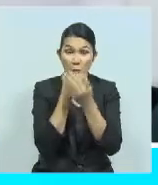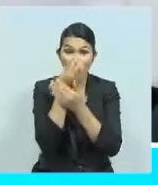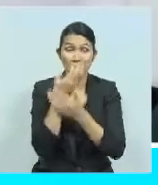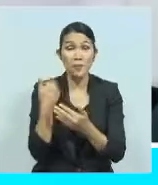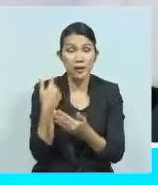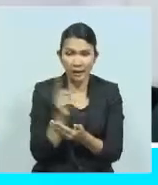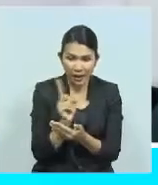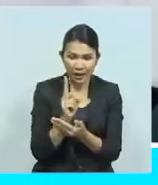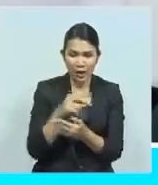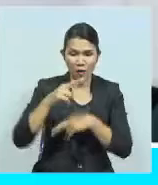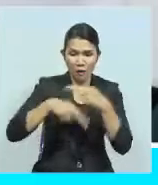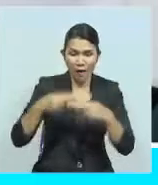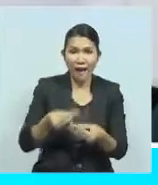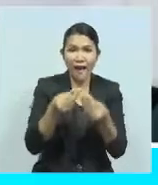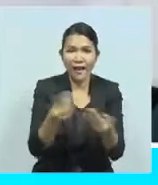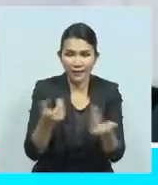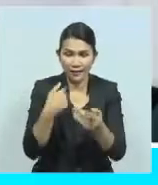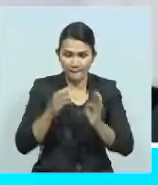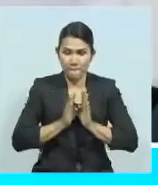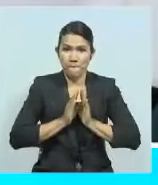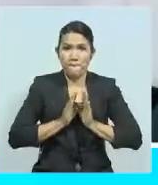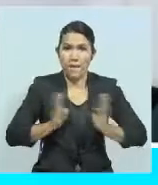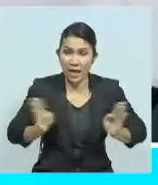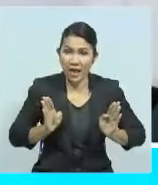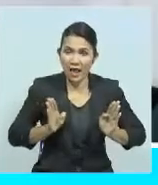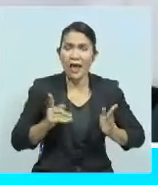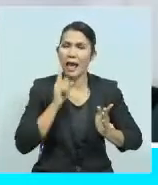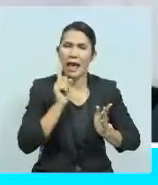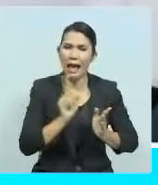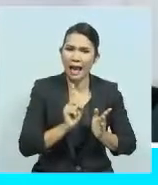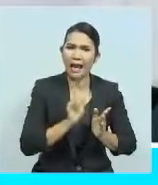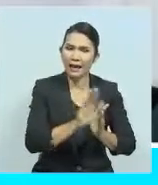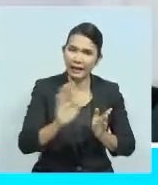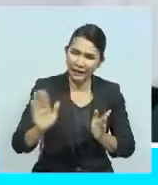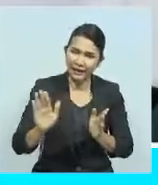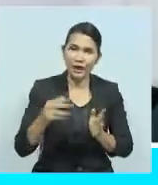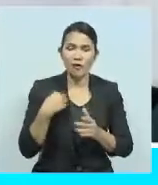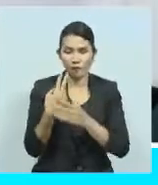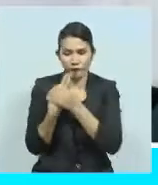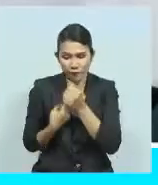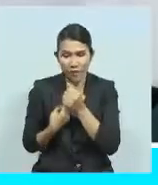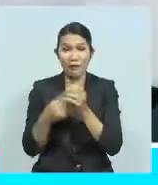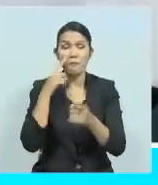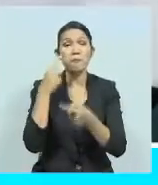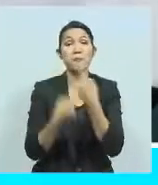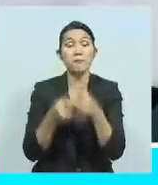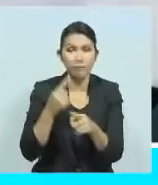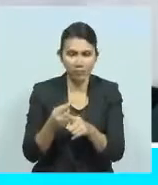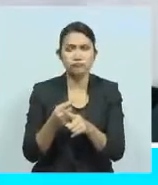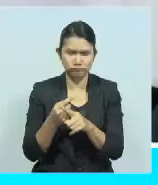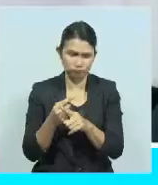จะให้ของขวัญกับใครจะเปิดเผยความรู้สึกที่มีกับแฟนกับเพื่อนยังไงอะไรเงี้ย